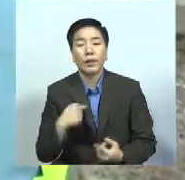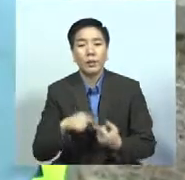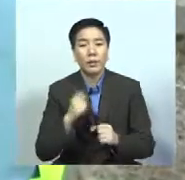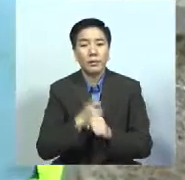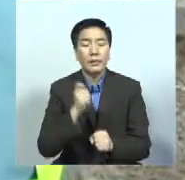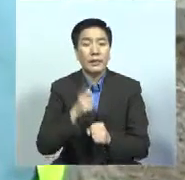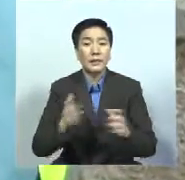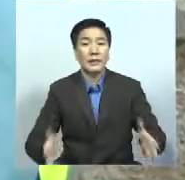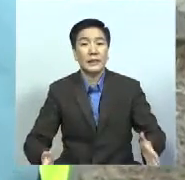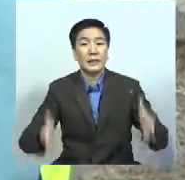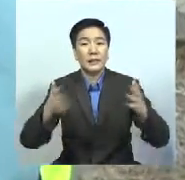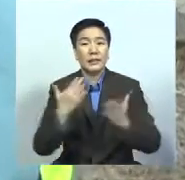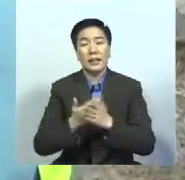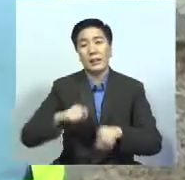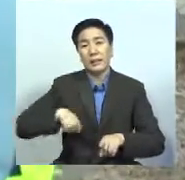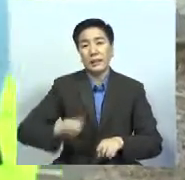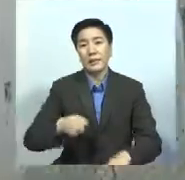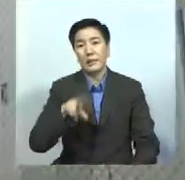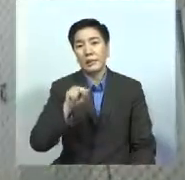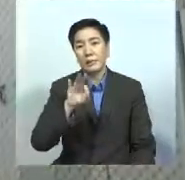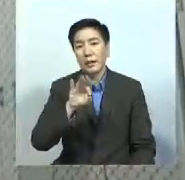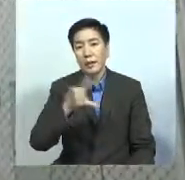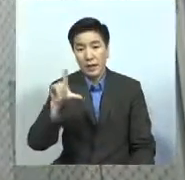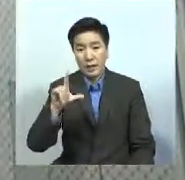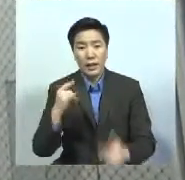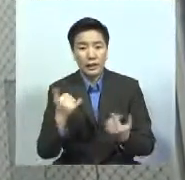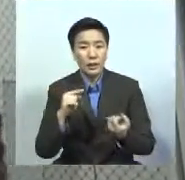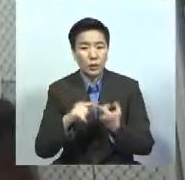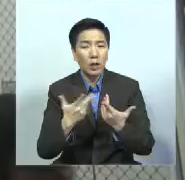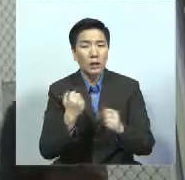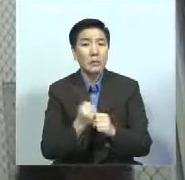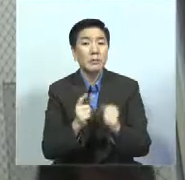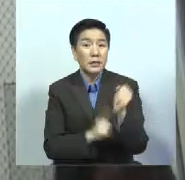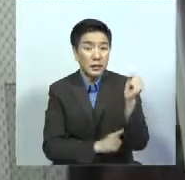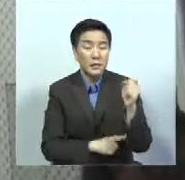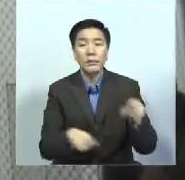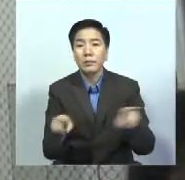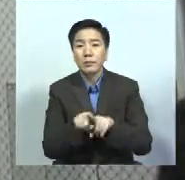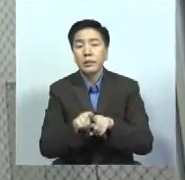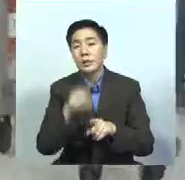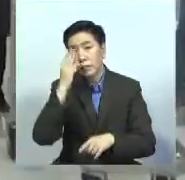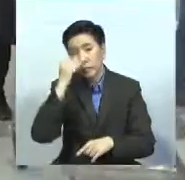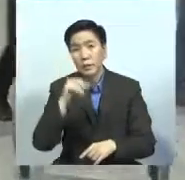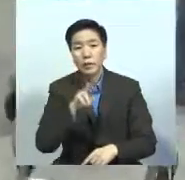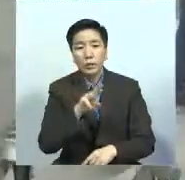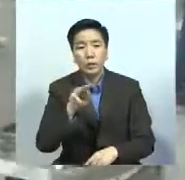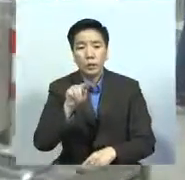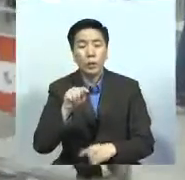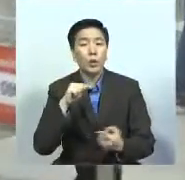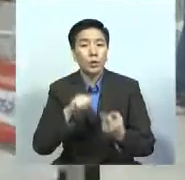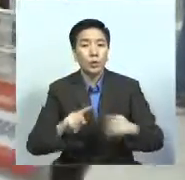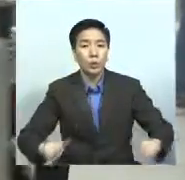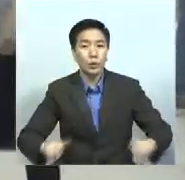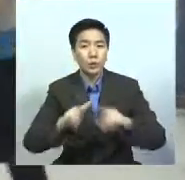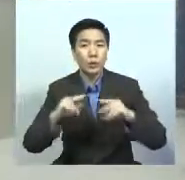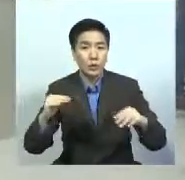นการก่อสร้างอาคารผู้โดยสารวงเงิน39ล้านบาทที่มีความล่าช้าเช่นกันนะคะทางรัฐมนตรีช่วยว่า